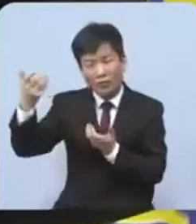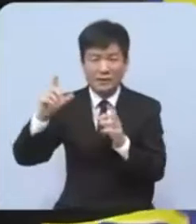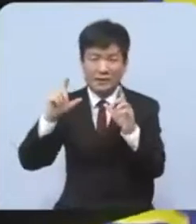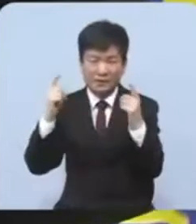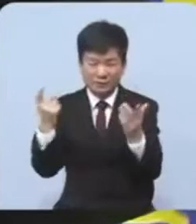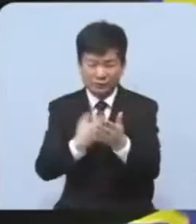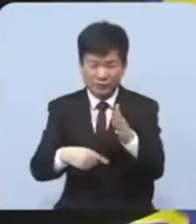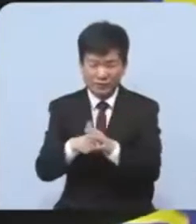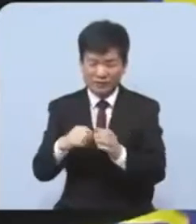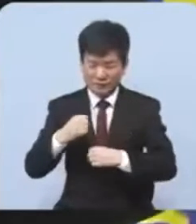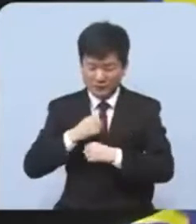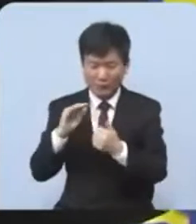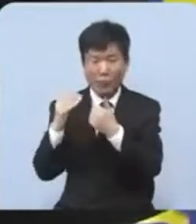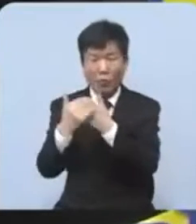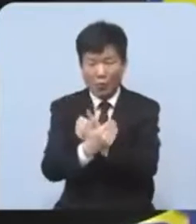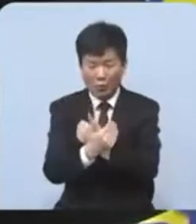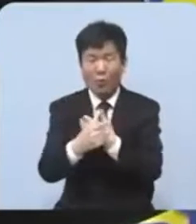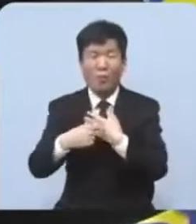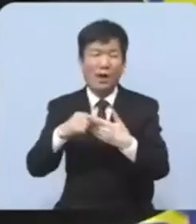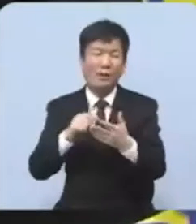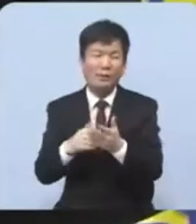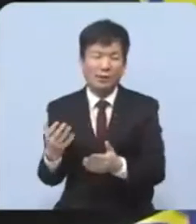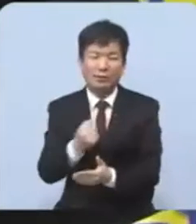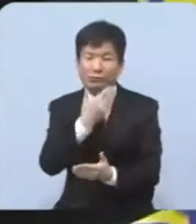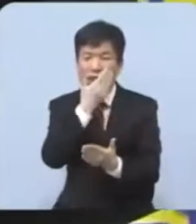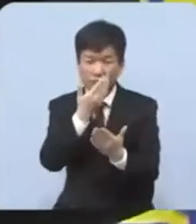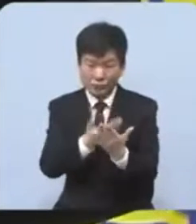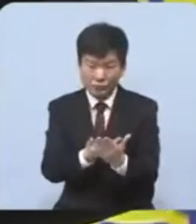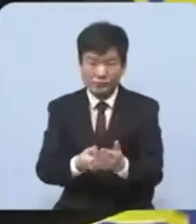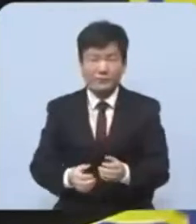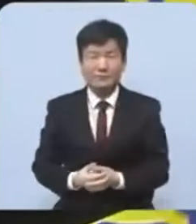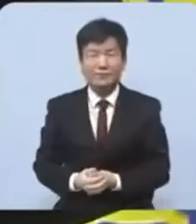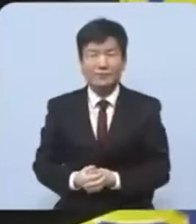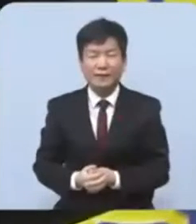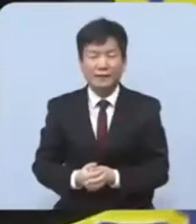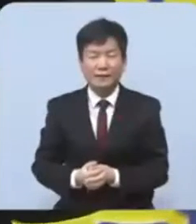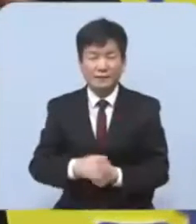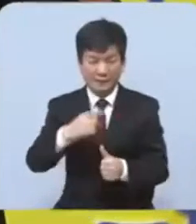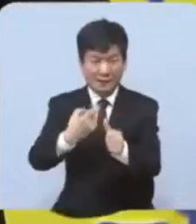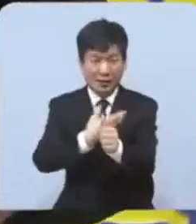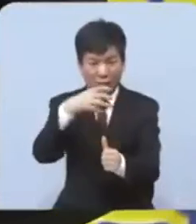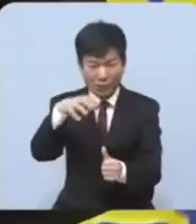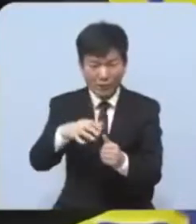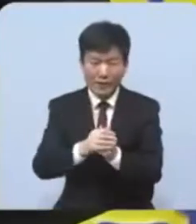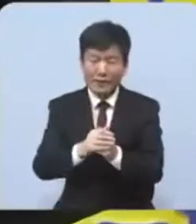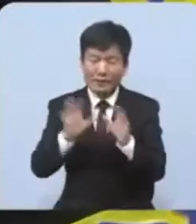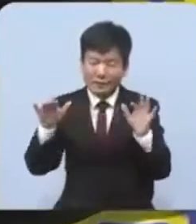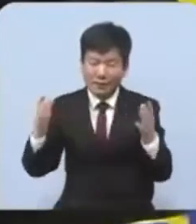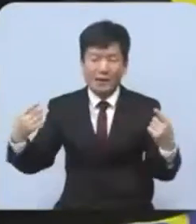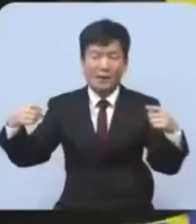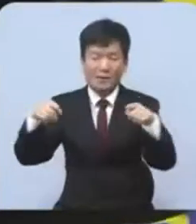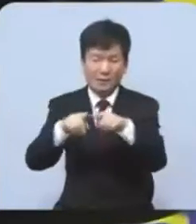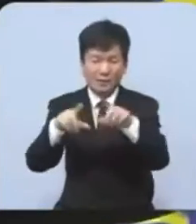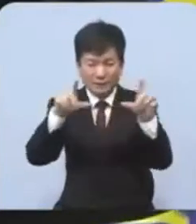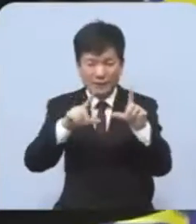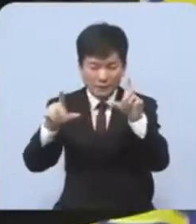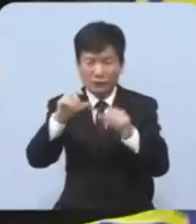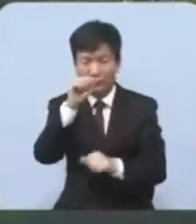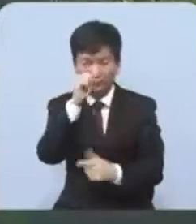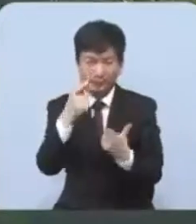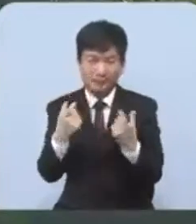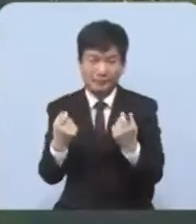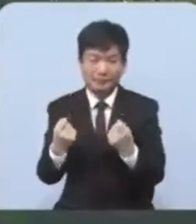지킬 수 있는 그런 마음을 갖는 것 그것이 중요하고 오다는 아 자연에서 이황 새들과 함께 찾았으면 하는 그런